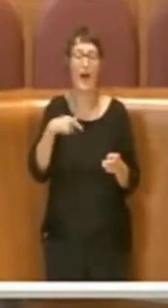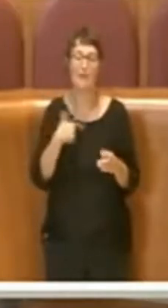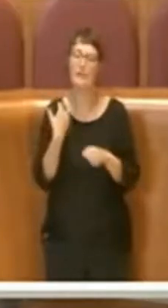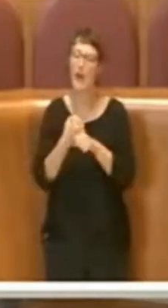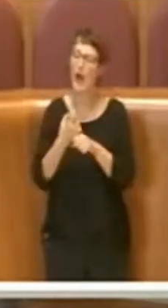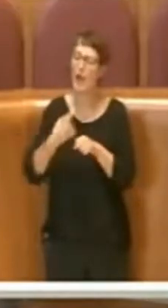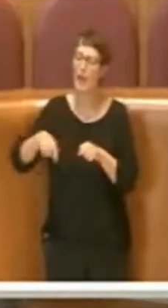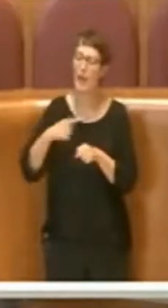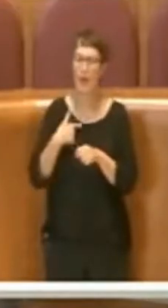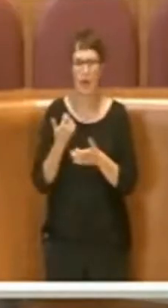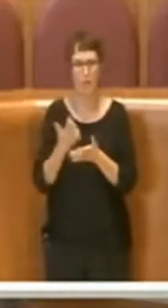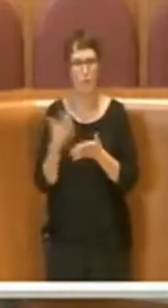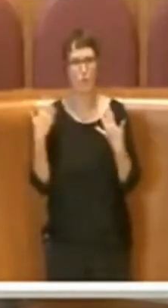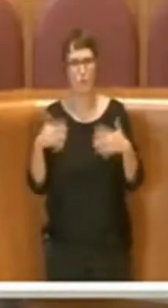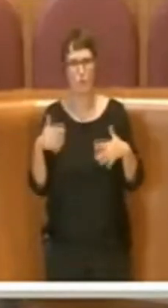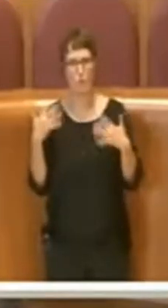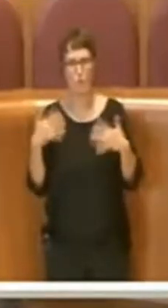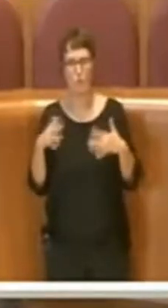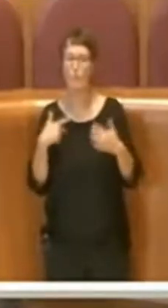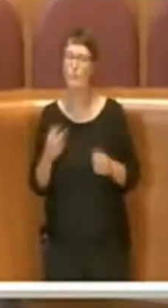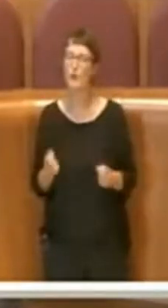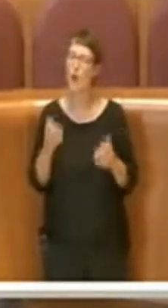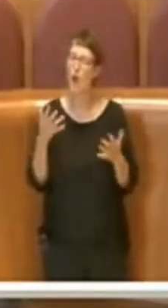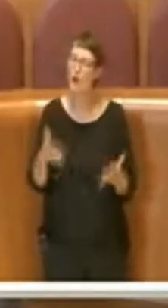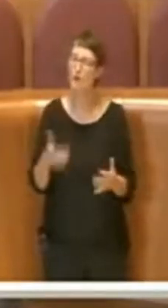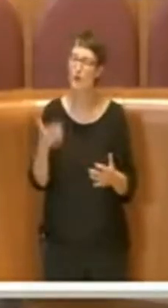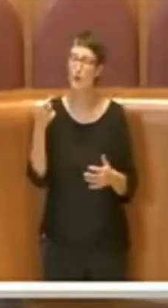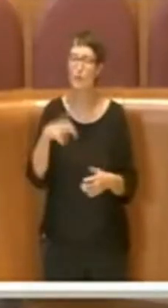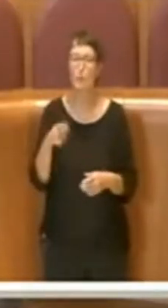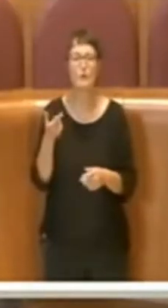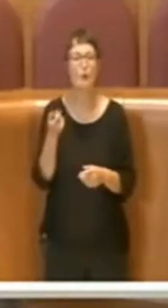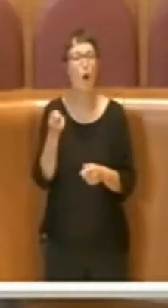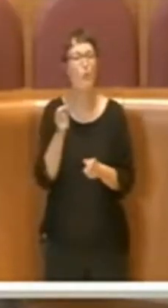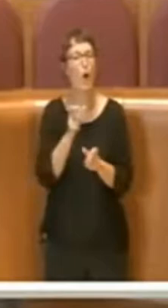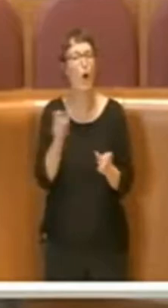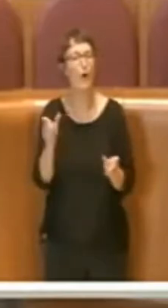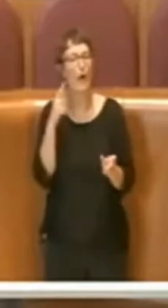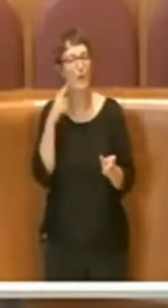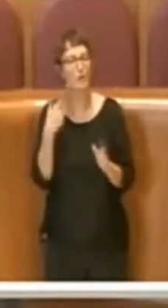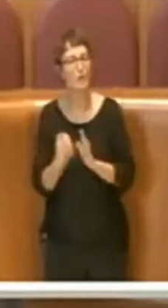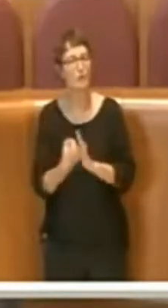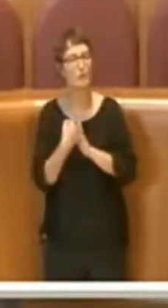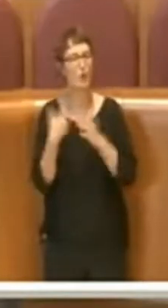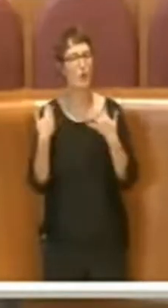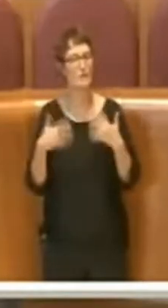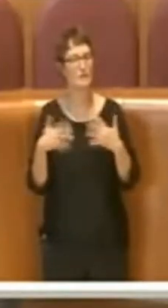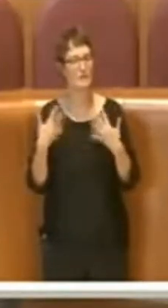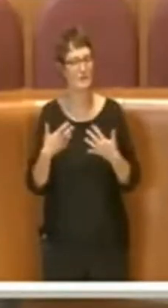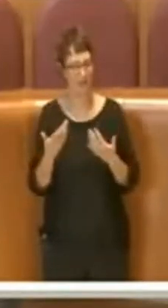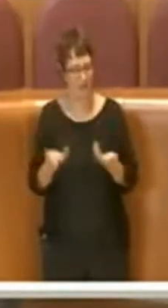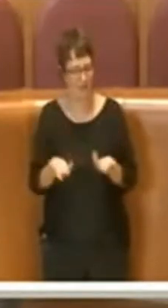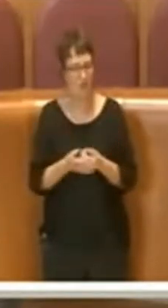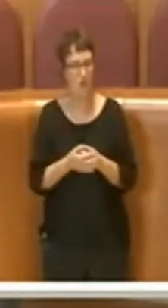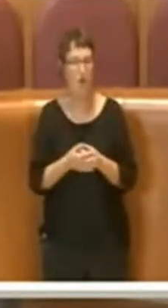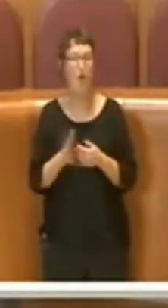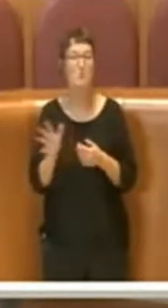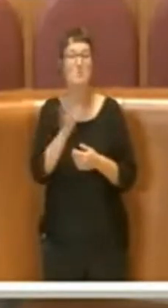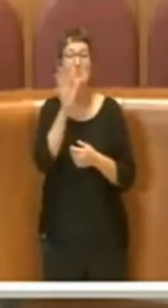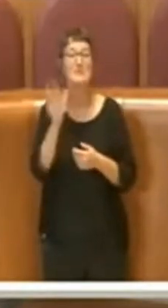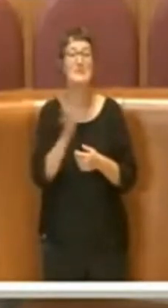in pochi ci credevano, forse qualcuno sperava che andasse male e invece devo dire si è